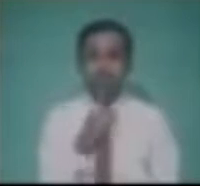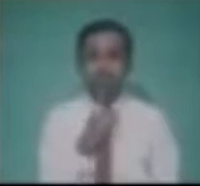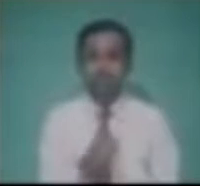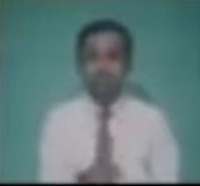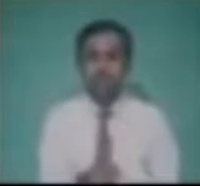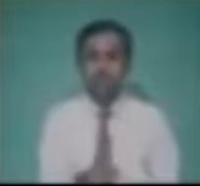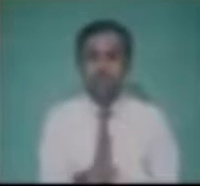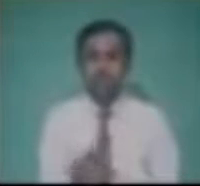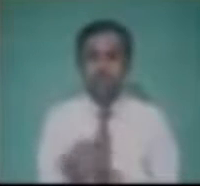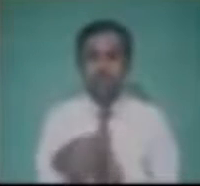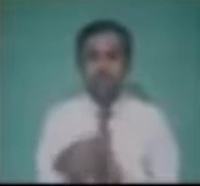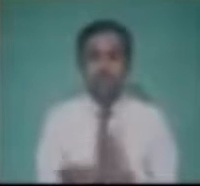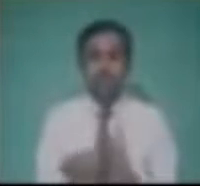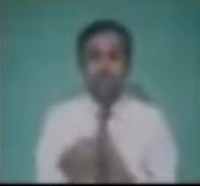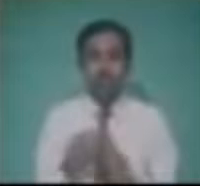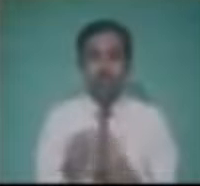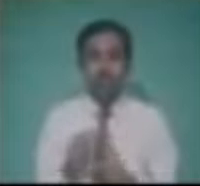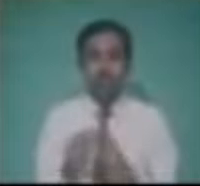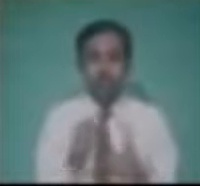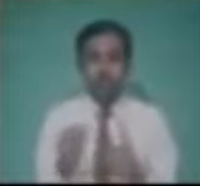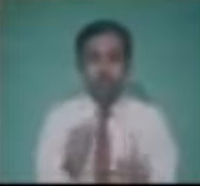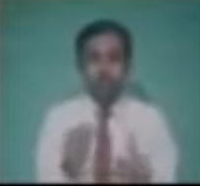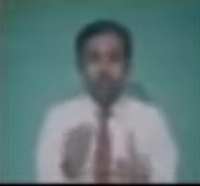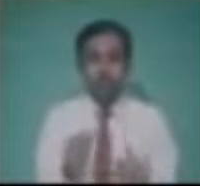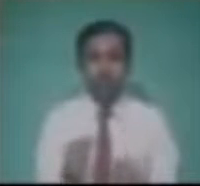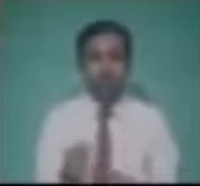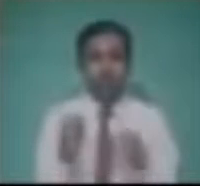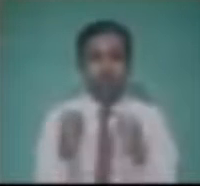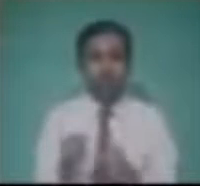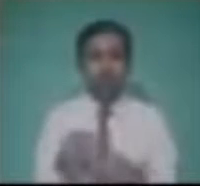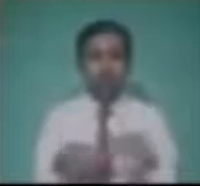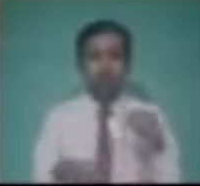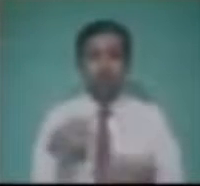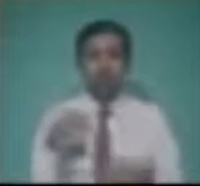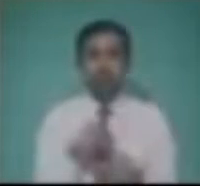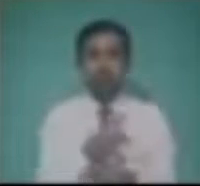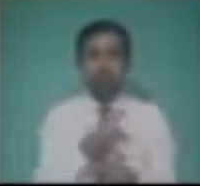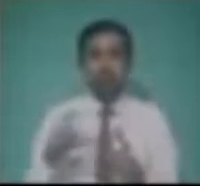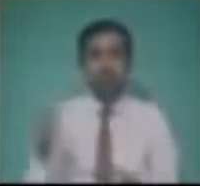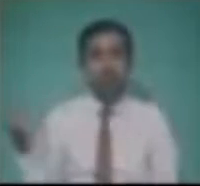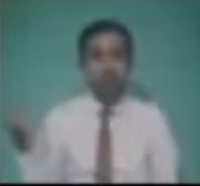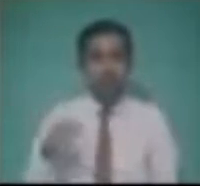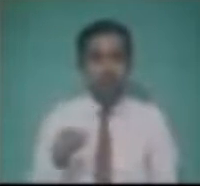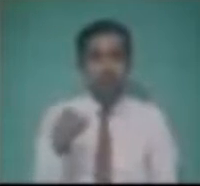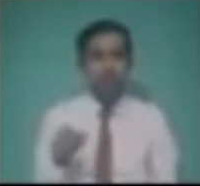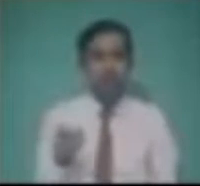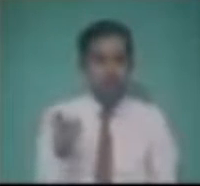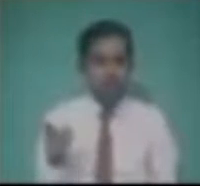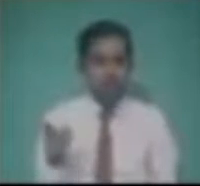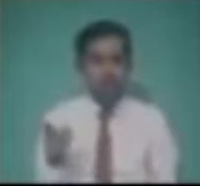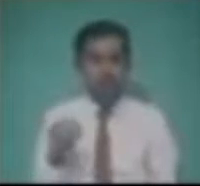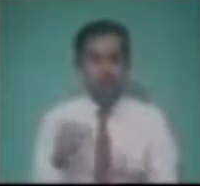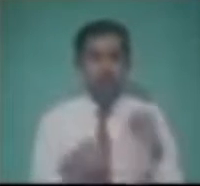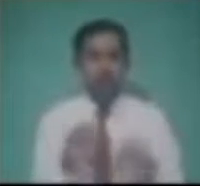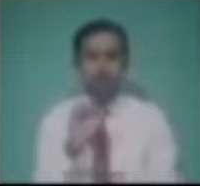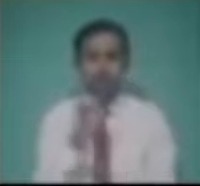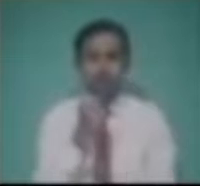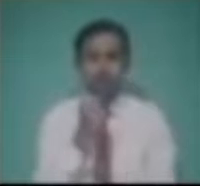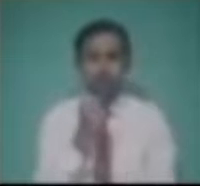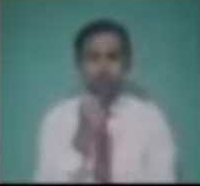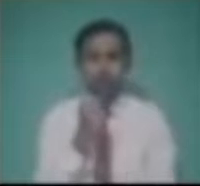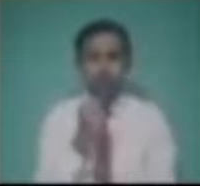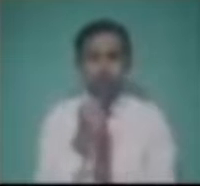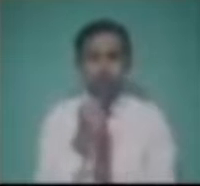දකින්නේ මේ රටේ මේ පාර්ලිමේන්තුවේ දූෂිත දේශපාලන සංස්කෘතියෙන් ආපු දේශපාලනඥයෝ ඉන්නවා 50%ක් විතර